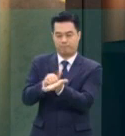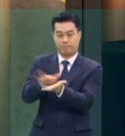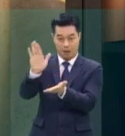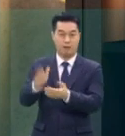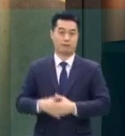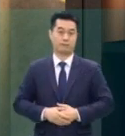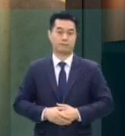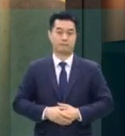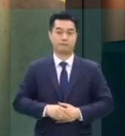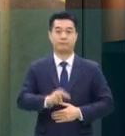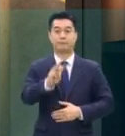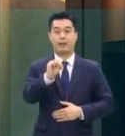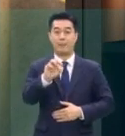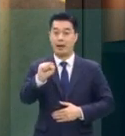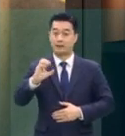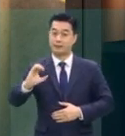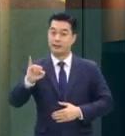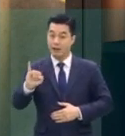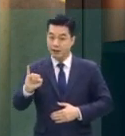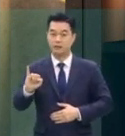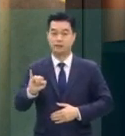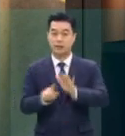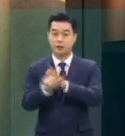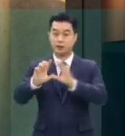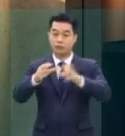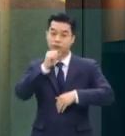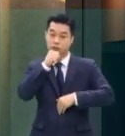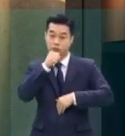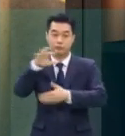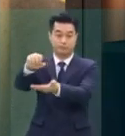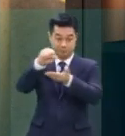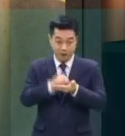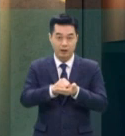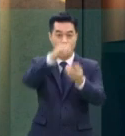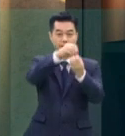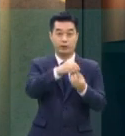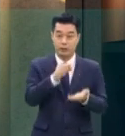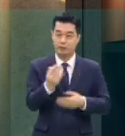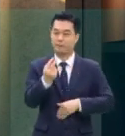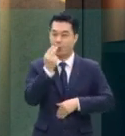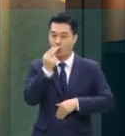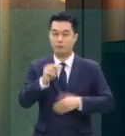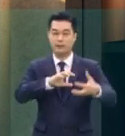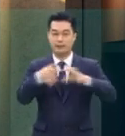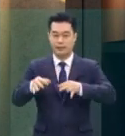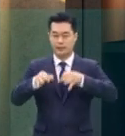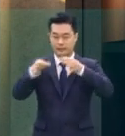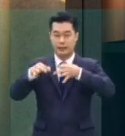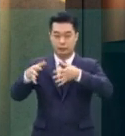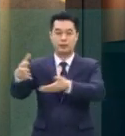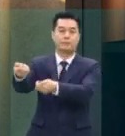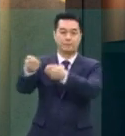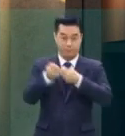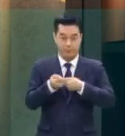msci 선진국 지수 편입을 추진해서 연기금 보험 등 그럼 을 장기 투자를 유치 하겠습니다